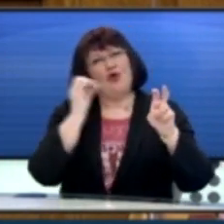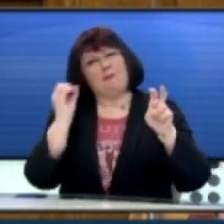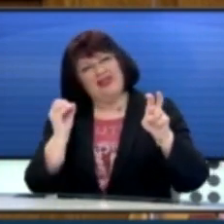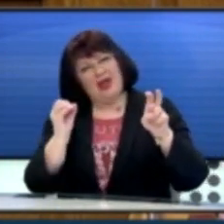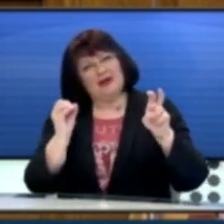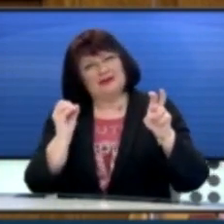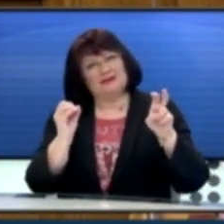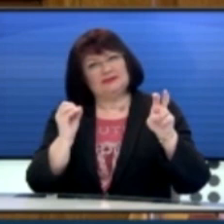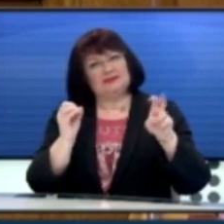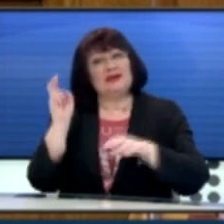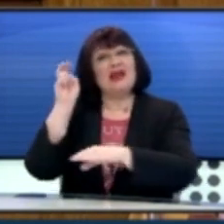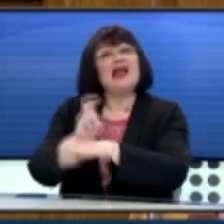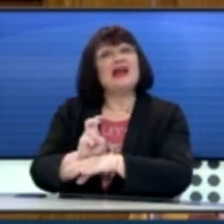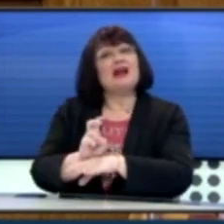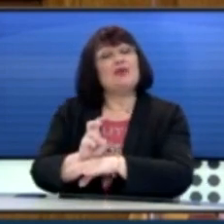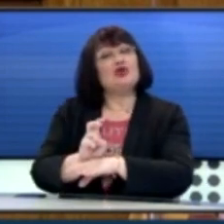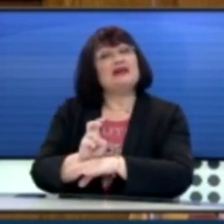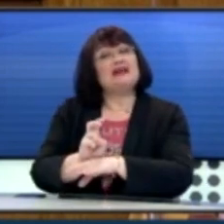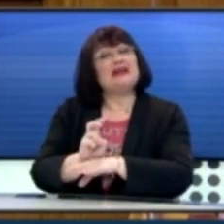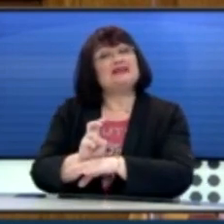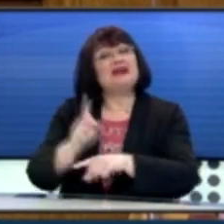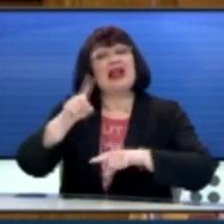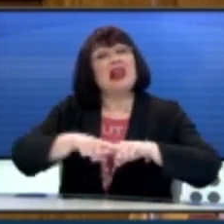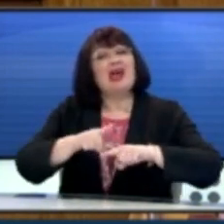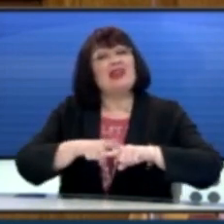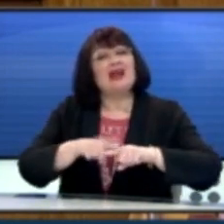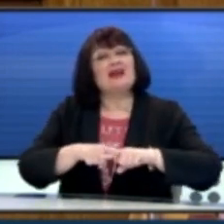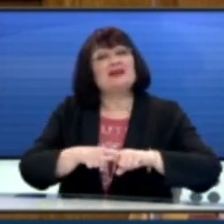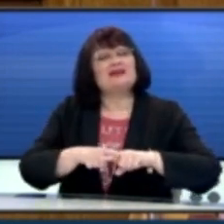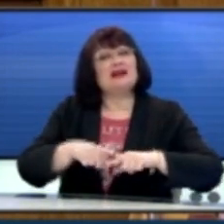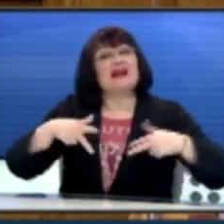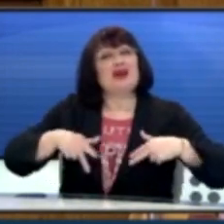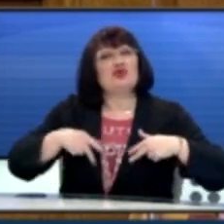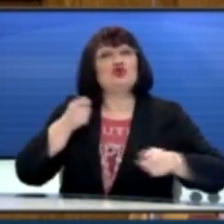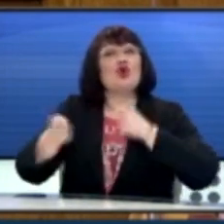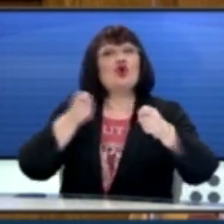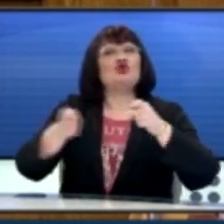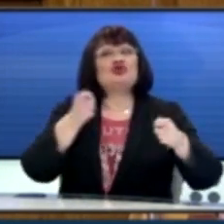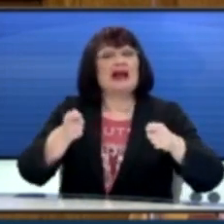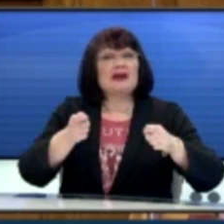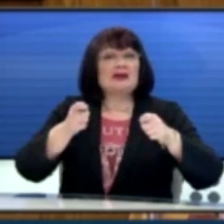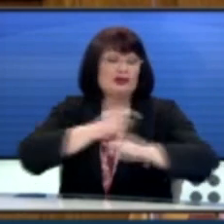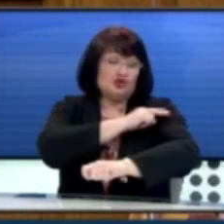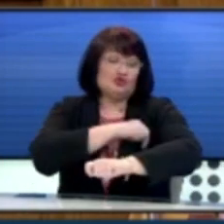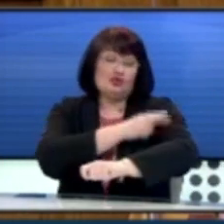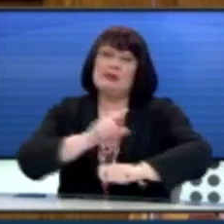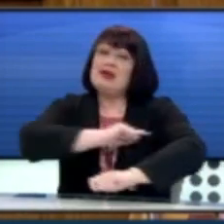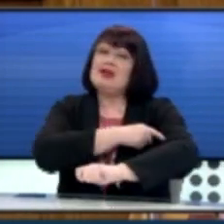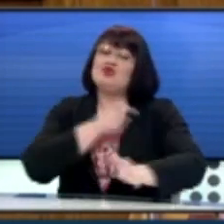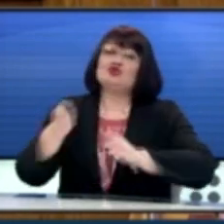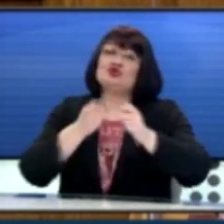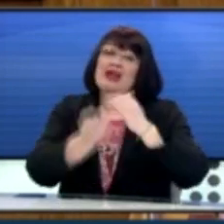της Ελλάδας 1.0. Το κράτος σας χρωστάει εφημερίες σε νοσοκομιακούς